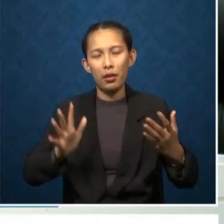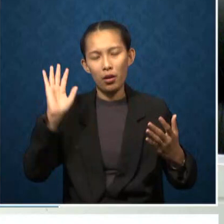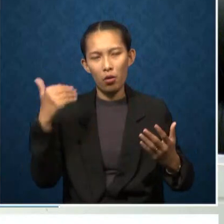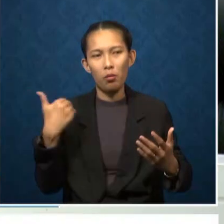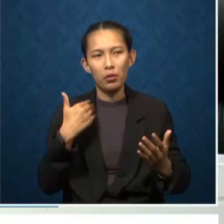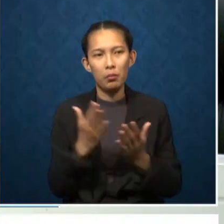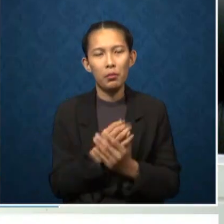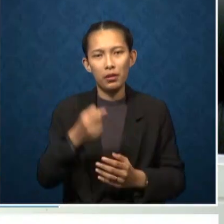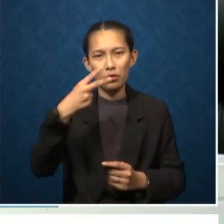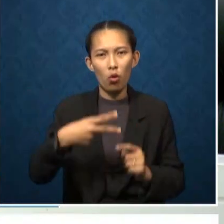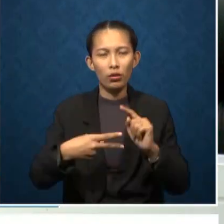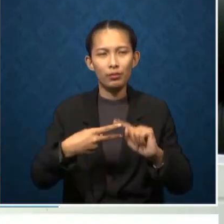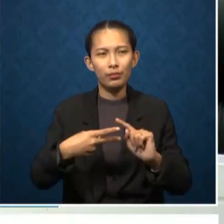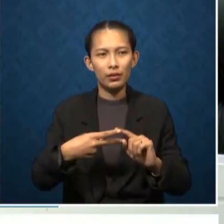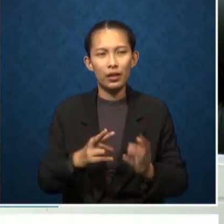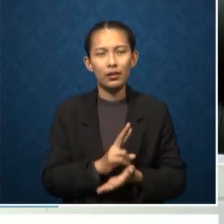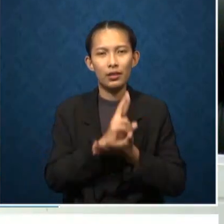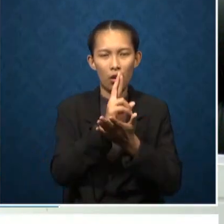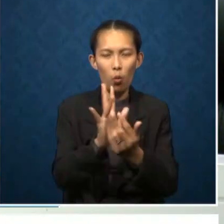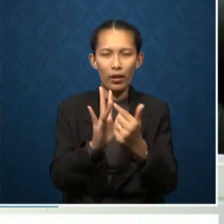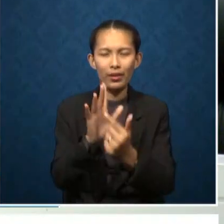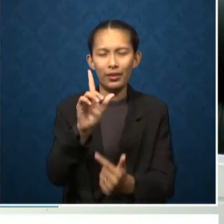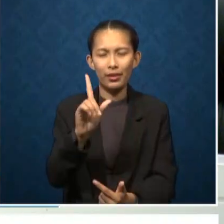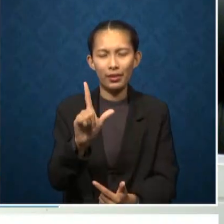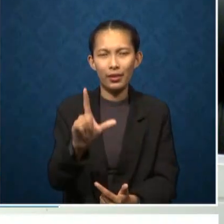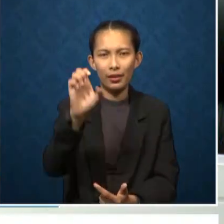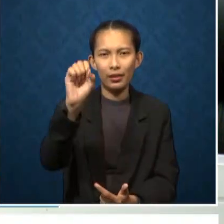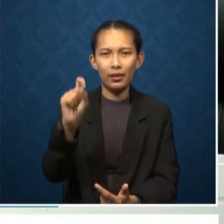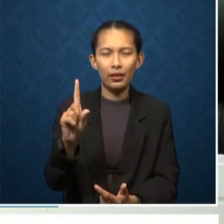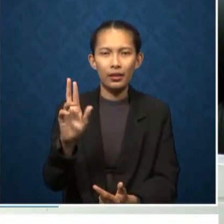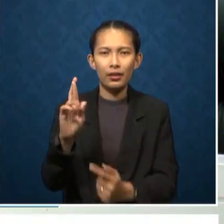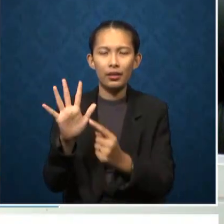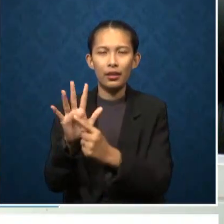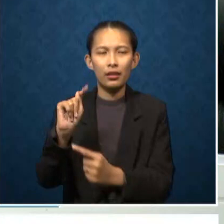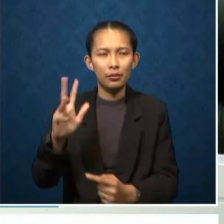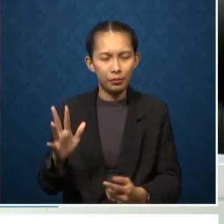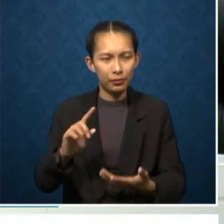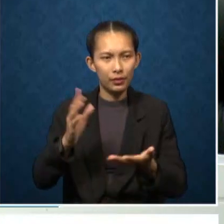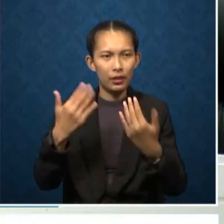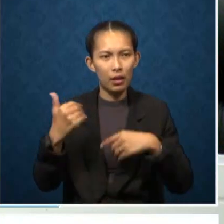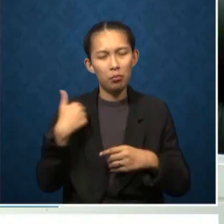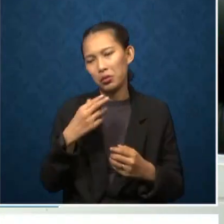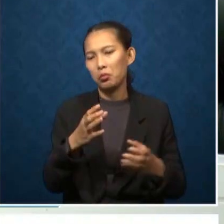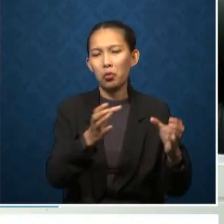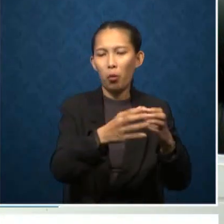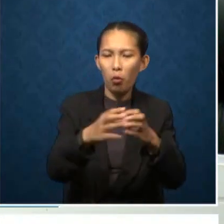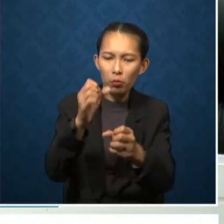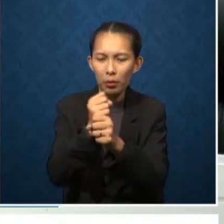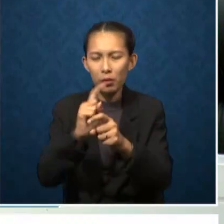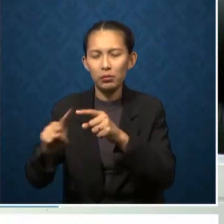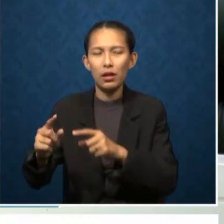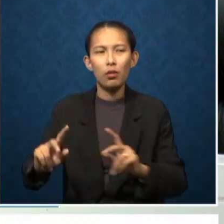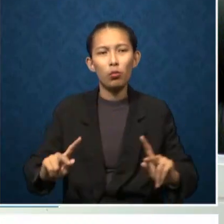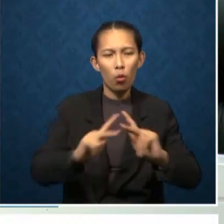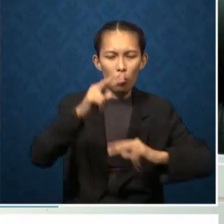ไกด้วยกันกลไกแรกก็คือกลไกของรางวัลเลือดรัฐซึ่งมีรางวัลด้านการบูรณาการแล้วก็มีหน่วยงานต่างๆได้รับรางวัลไม่ว่าจะเป็นกรมควบคุมโร